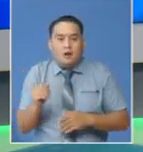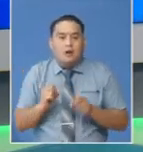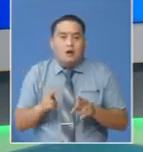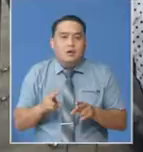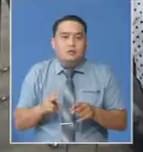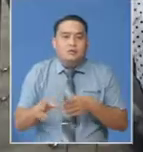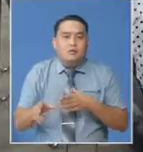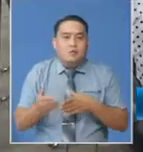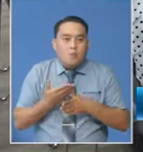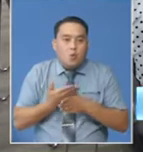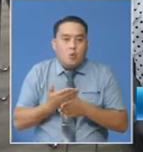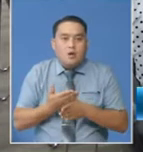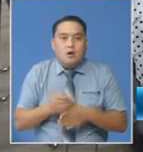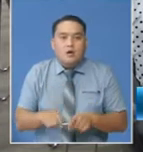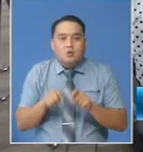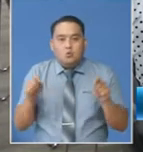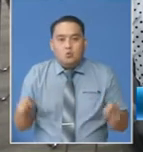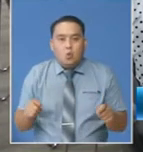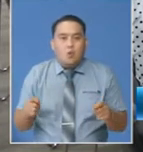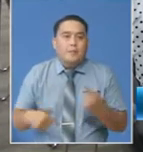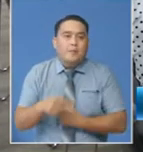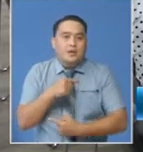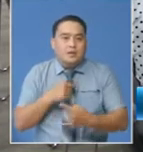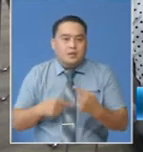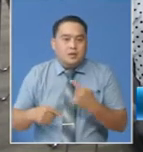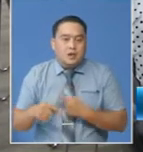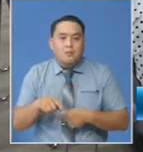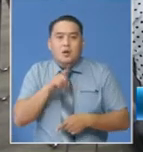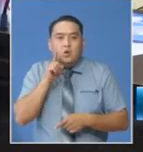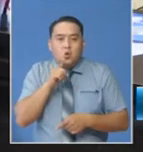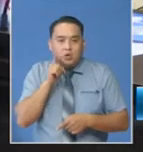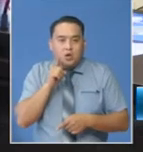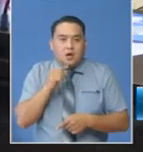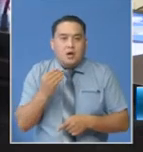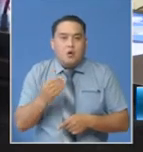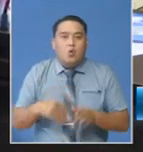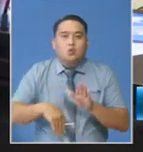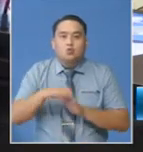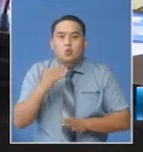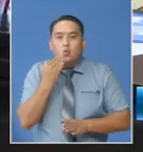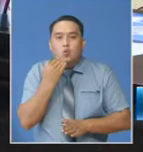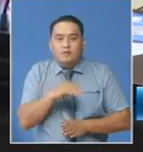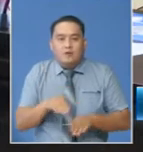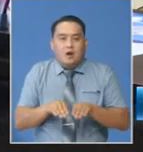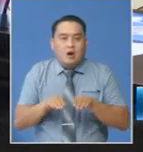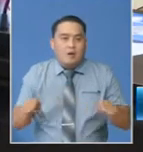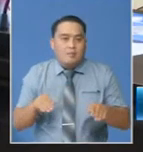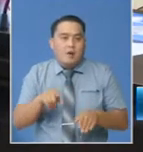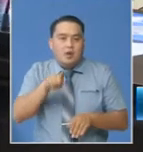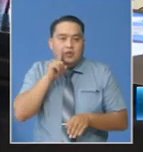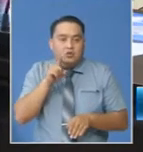так. Содействие и раскрытие инновационного и предпринимательского потенциала молодежи. Повышение уровня компетенции